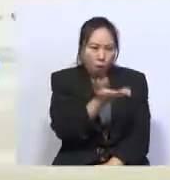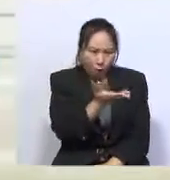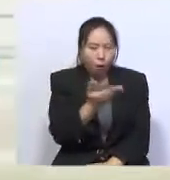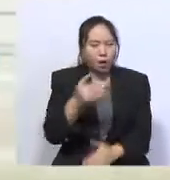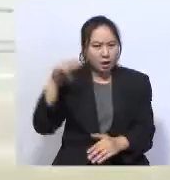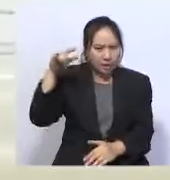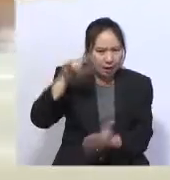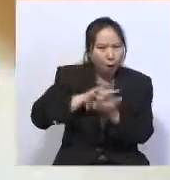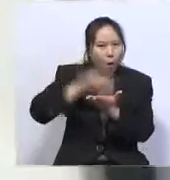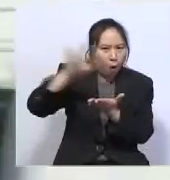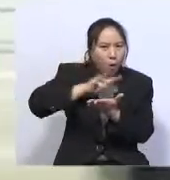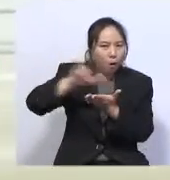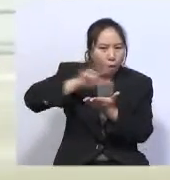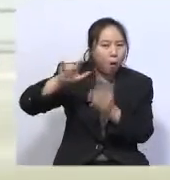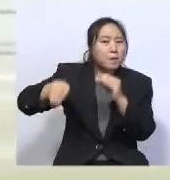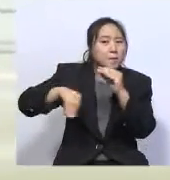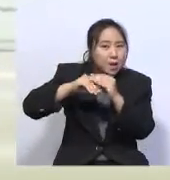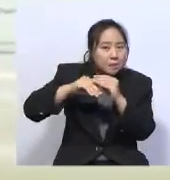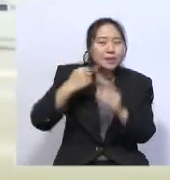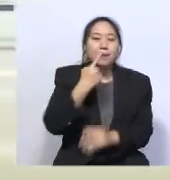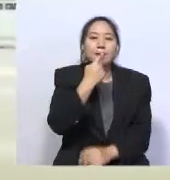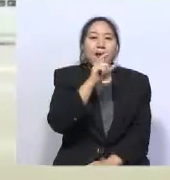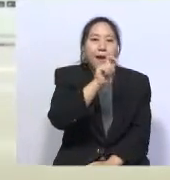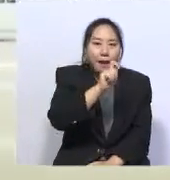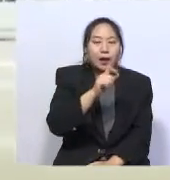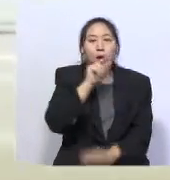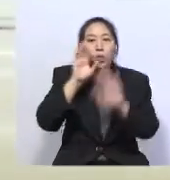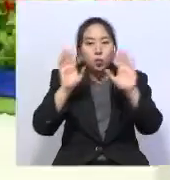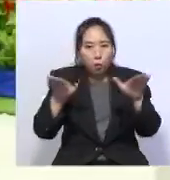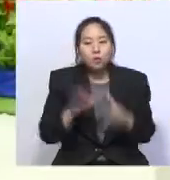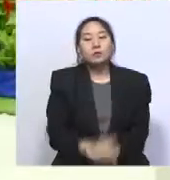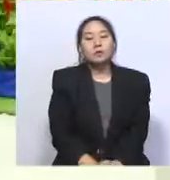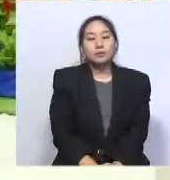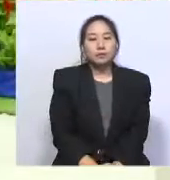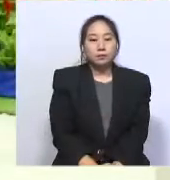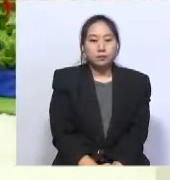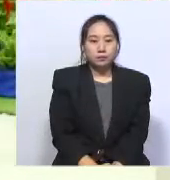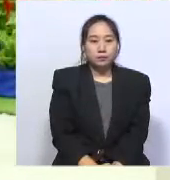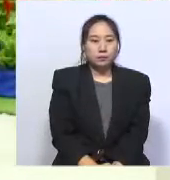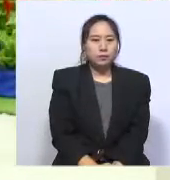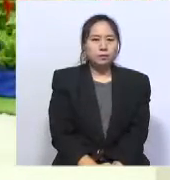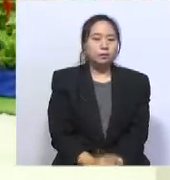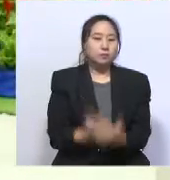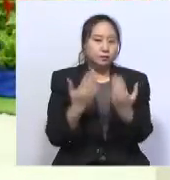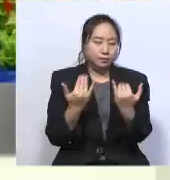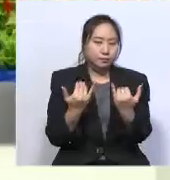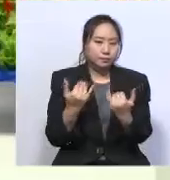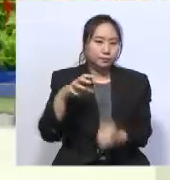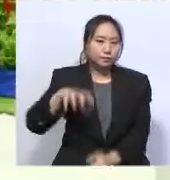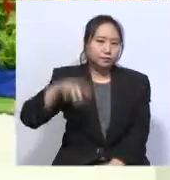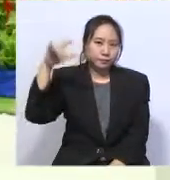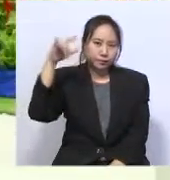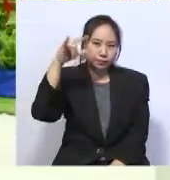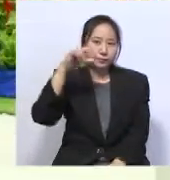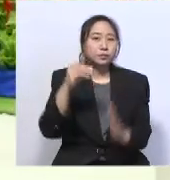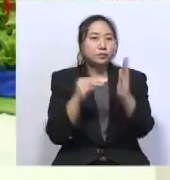ขึ้นโดยเป็นสายการบินแอร์เอเชียแล้วก็นกแอร์ค่ะคุณผู้ชมคะนอกจากนี้นะคะทางด้านท่าอากาศยานด